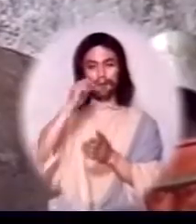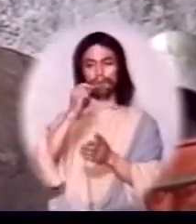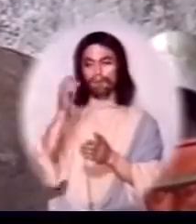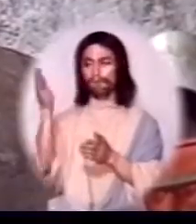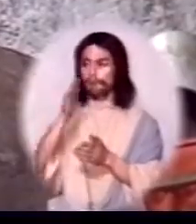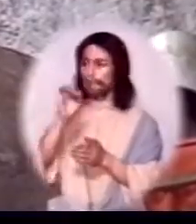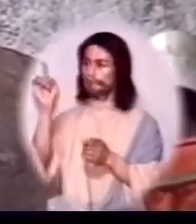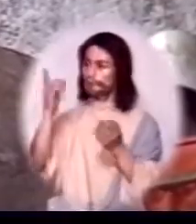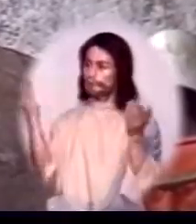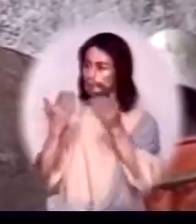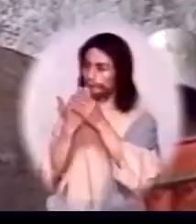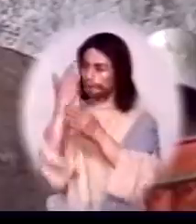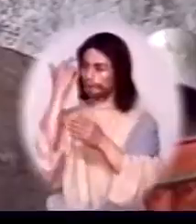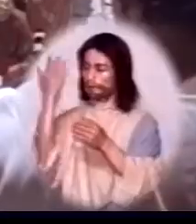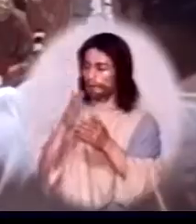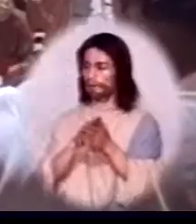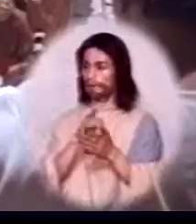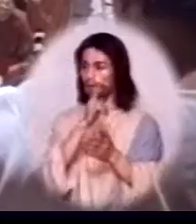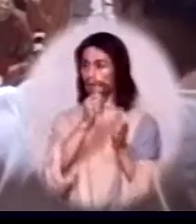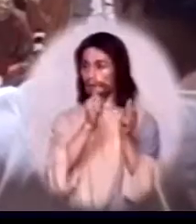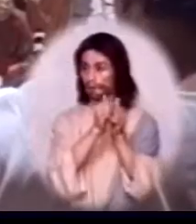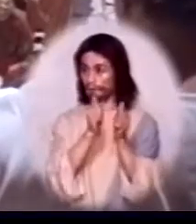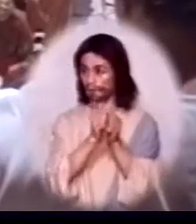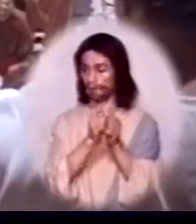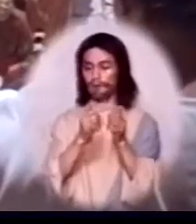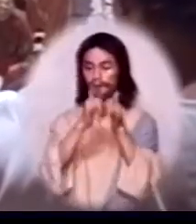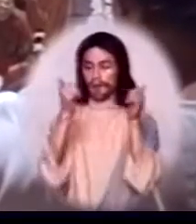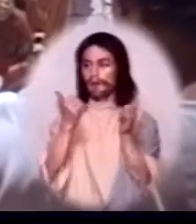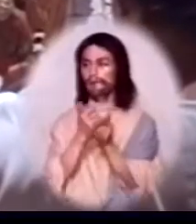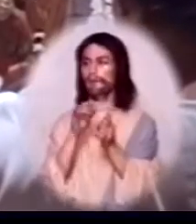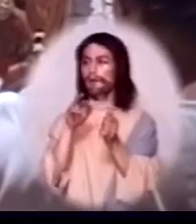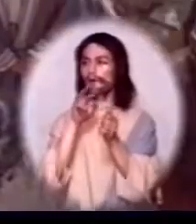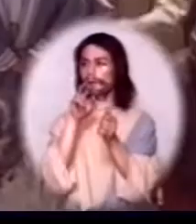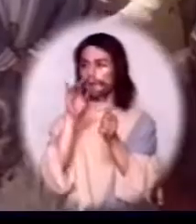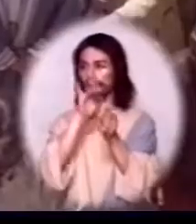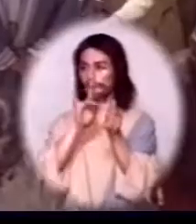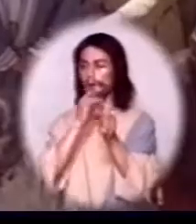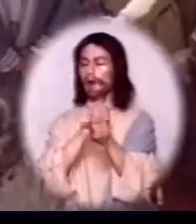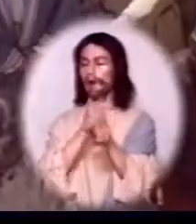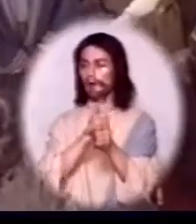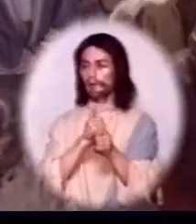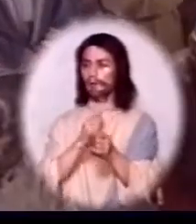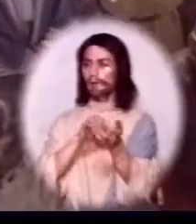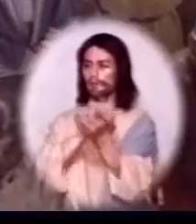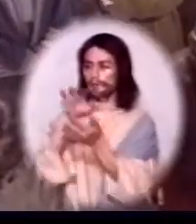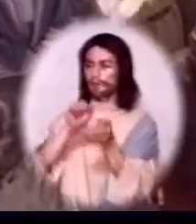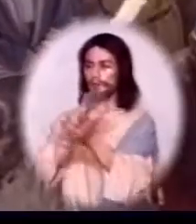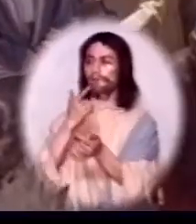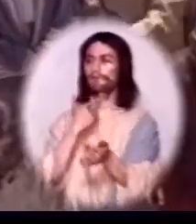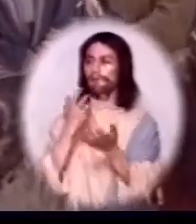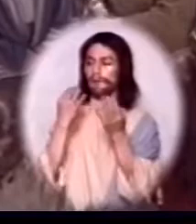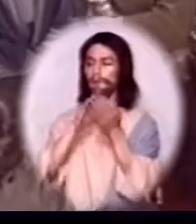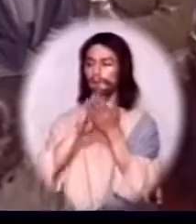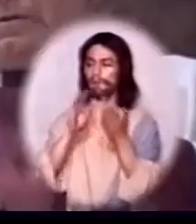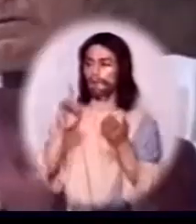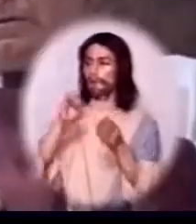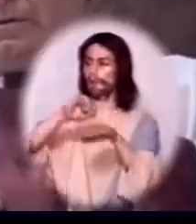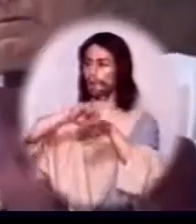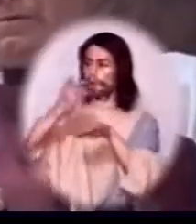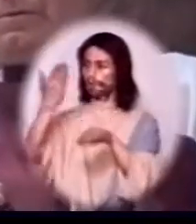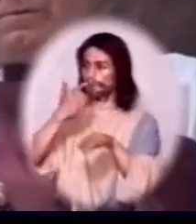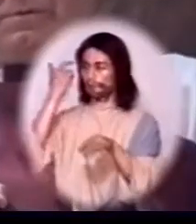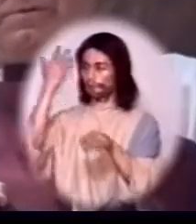이른 아침부터 무슨 일이냐? 희자가 백성을 미혹하고 또 성전에서 소동을 일으켰습니다. 어떤